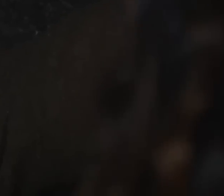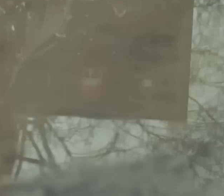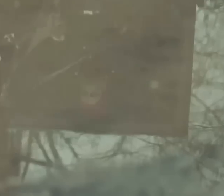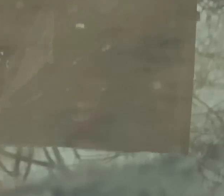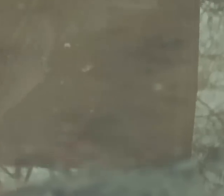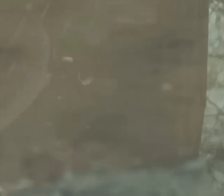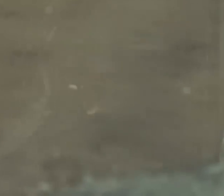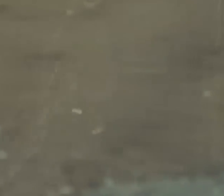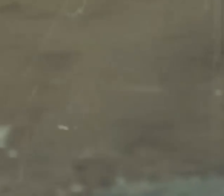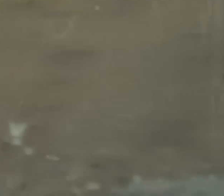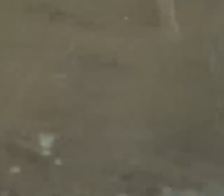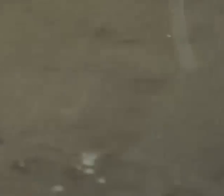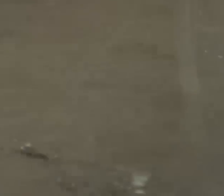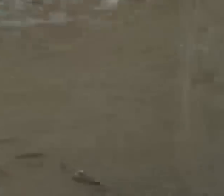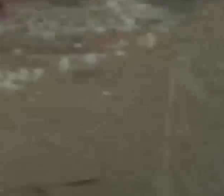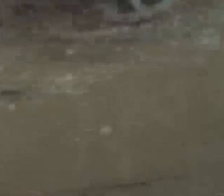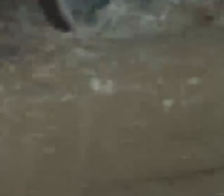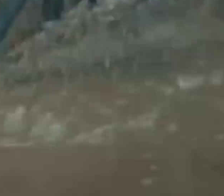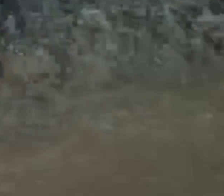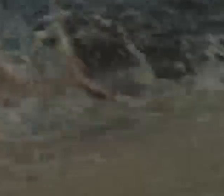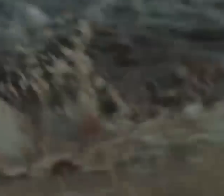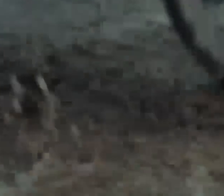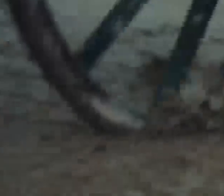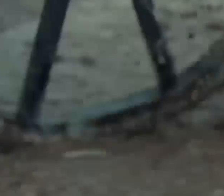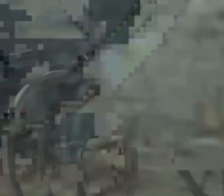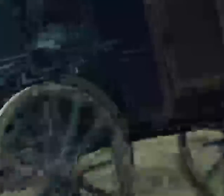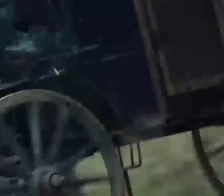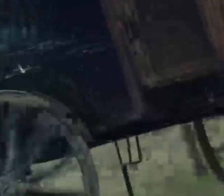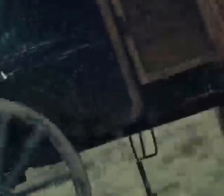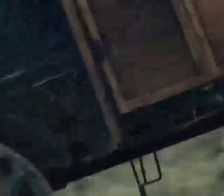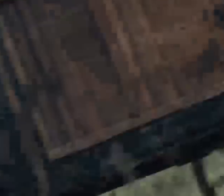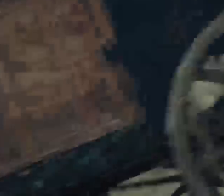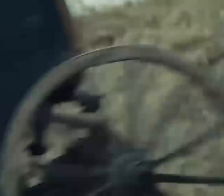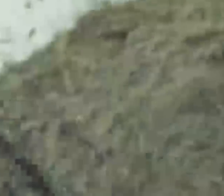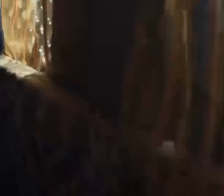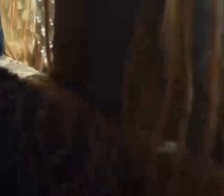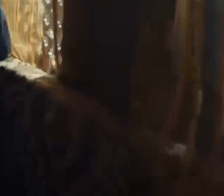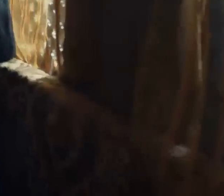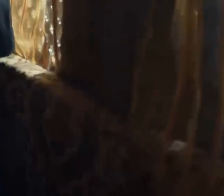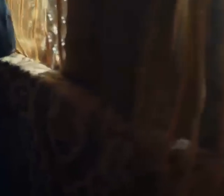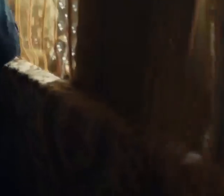Tek adım çektiği kabinli bir araba suyun içinden geçti. Hava aydınlık. Yüce Efendi içinde.